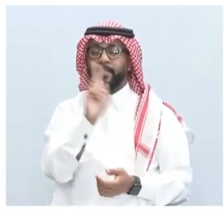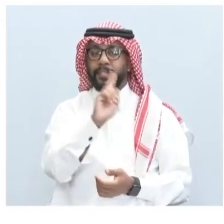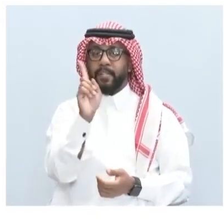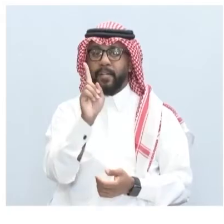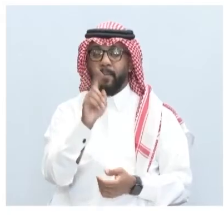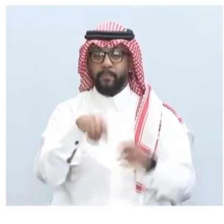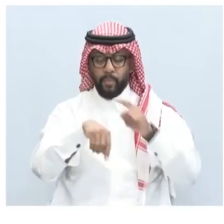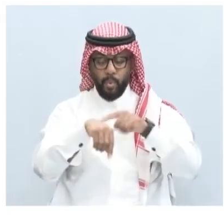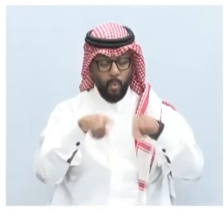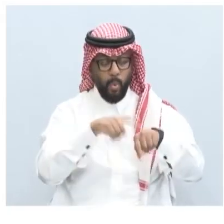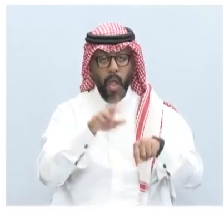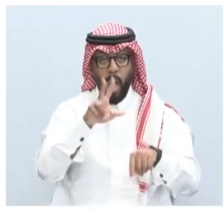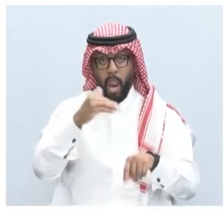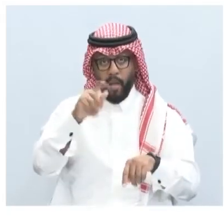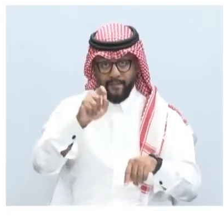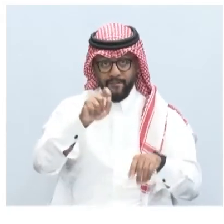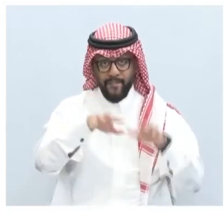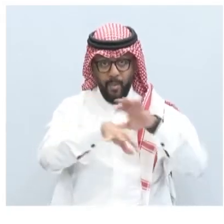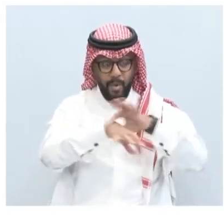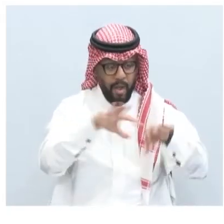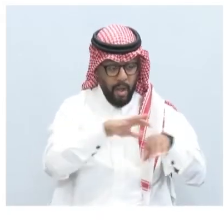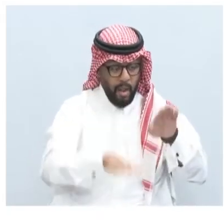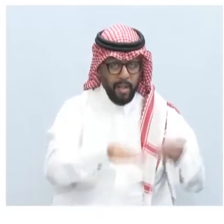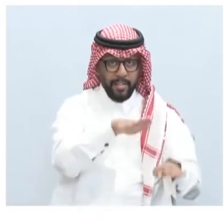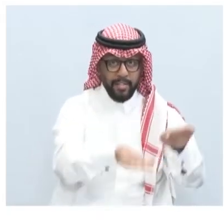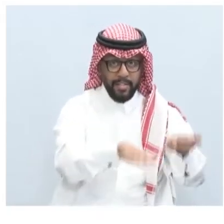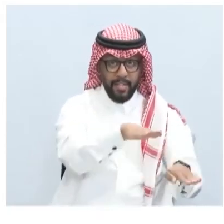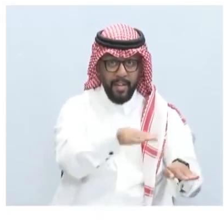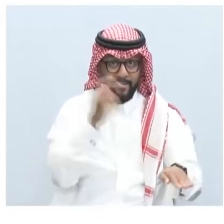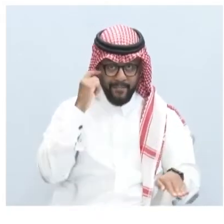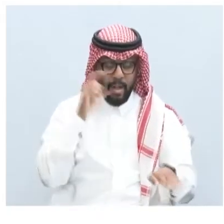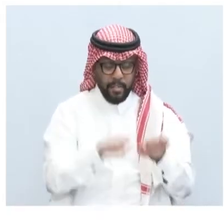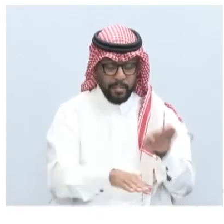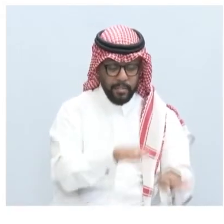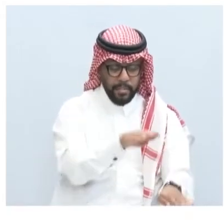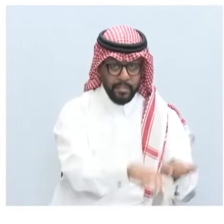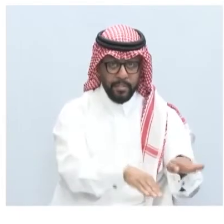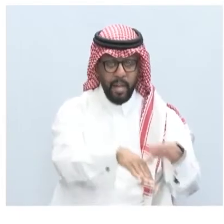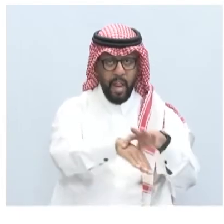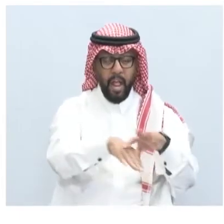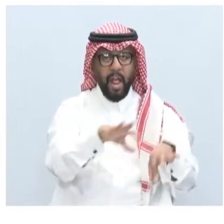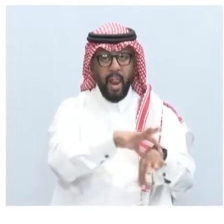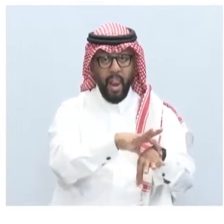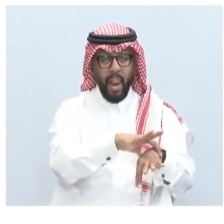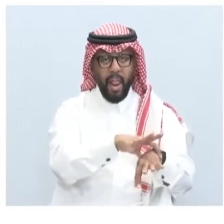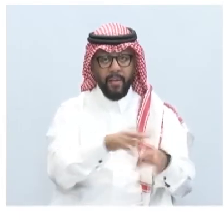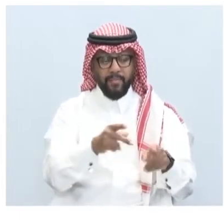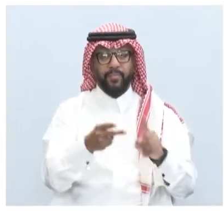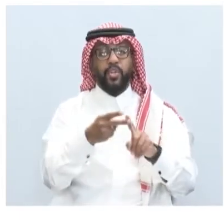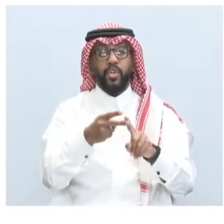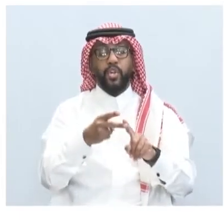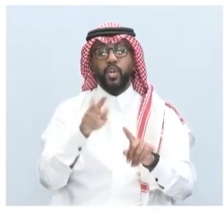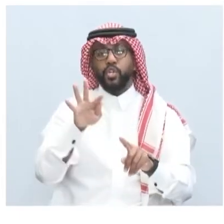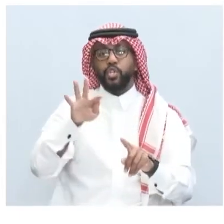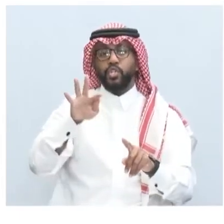فالخف هو ما يلبس على الرجل من الجلد ونحوه اما الجو ربه هو ما يلبس على الرجل